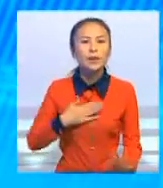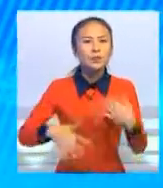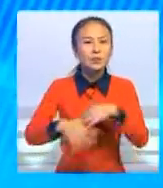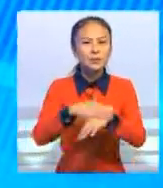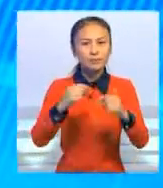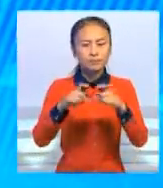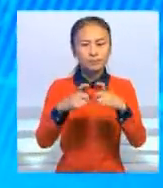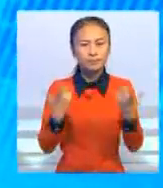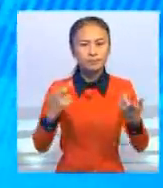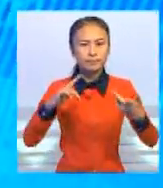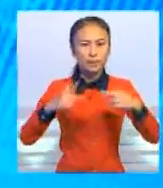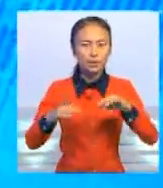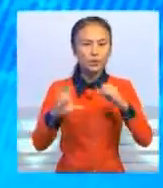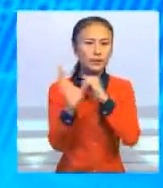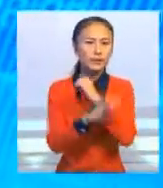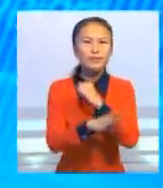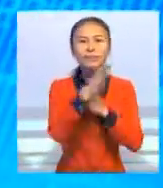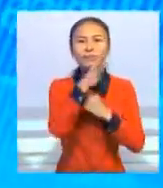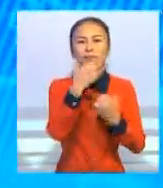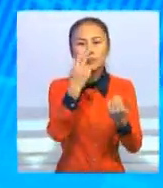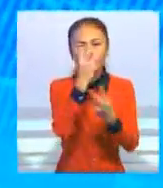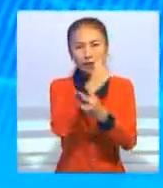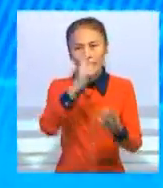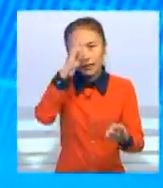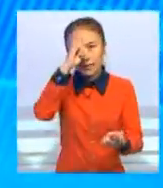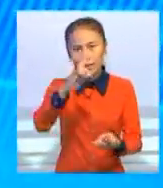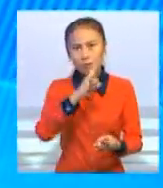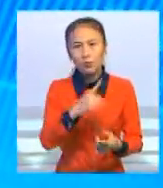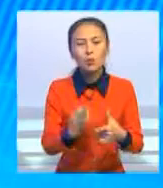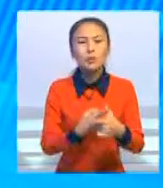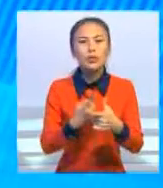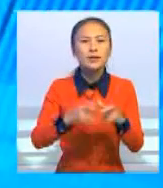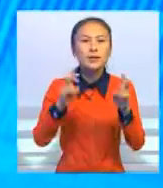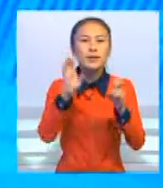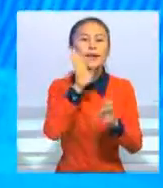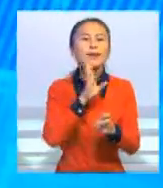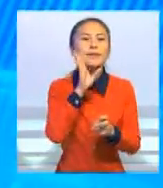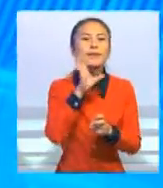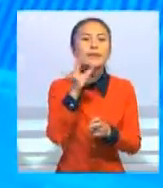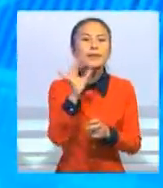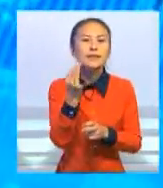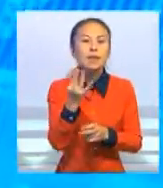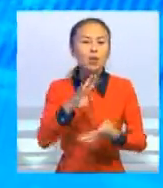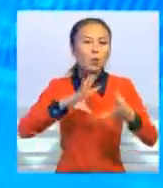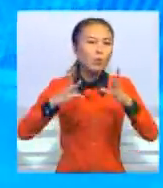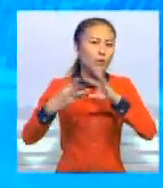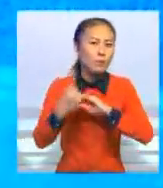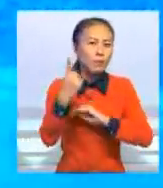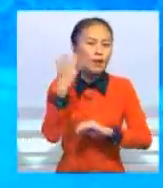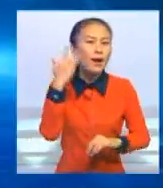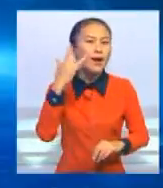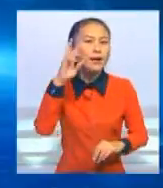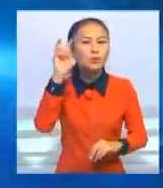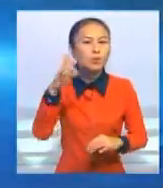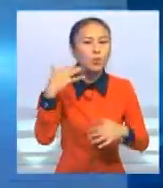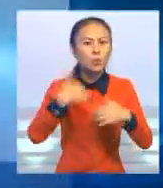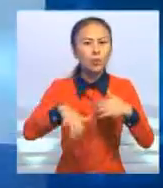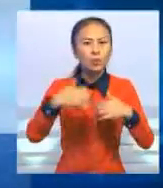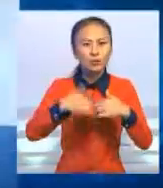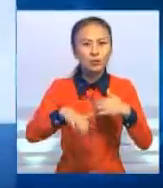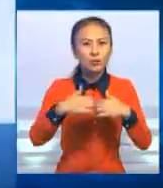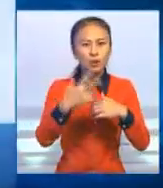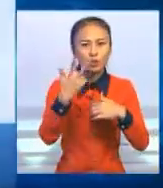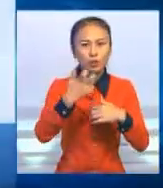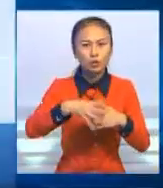Енді еліміздің валюта нарығындағы соңғы деректерге тоқтала кетейік. Қазақстан қор биржасындағы таңғы сессияның қорытындысы бойынша 1 ақш